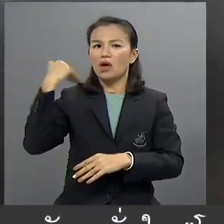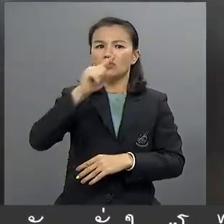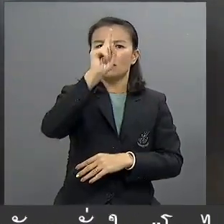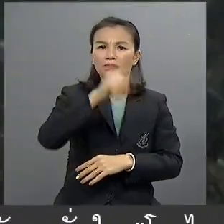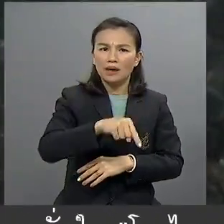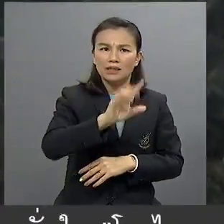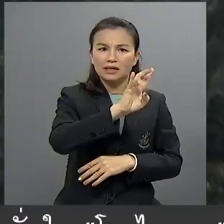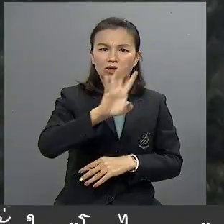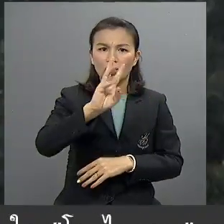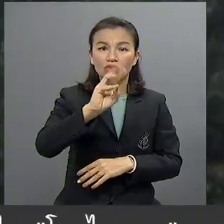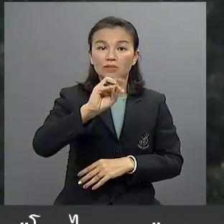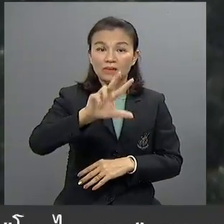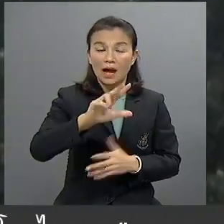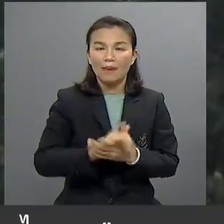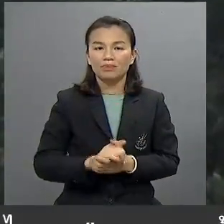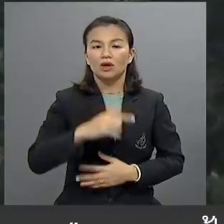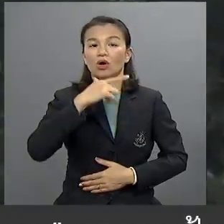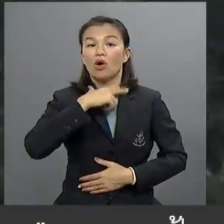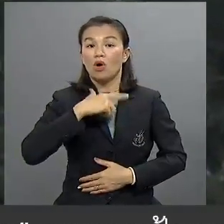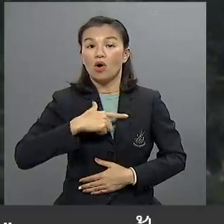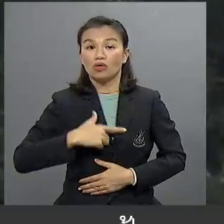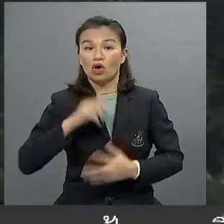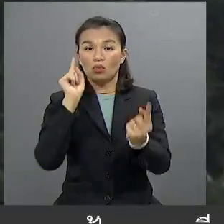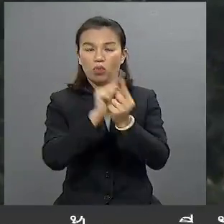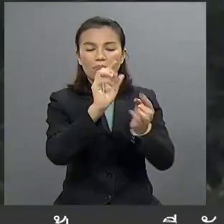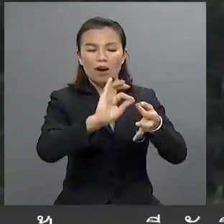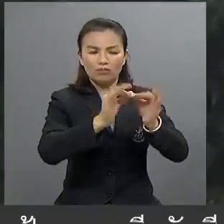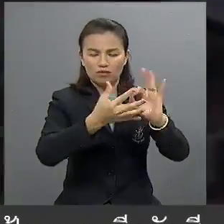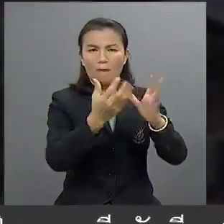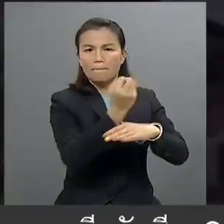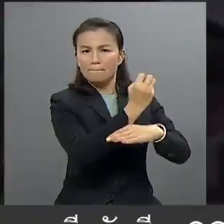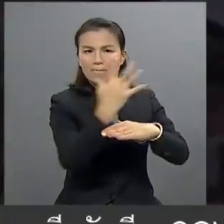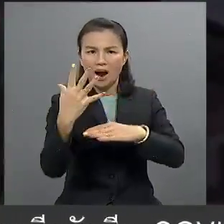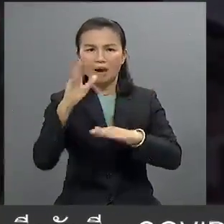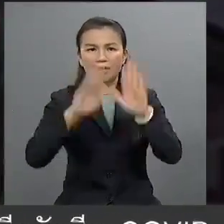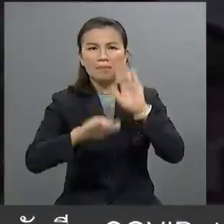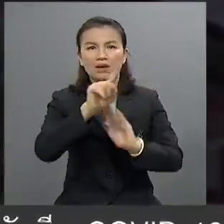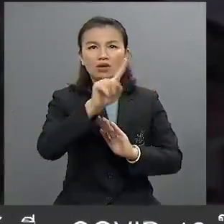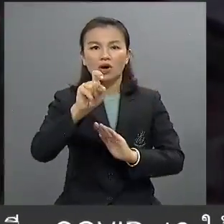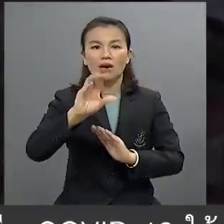แม่ฮ่องสอนเป็นจังหวัดที่มีจุดความร้อนสูงสุดที่155จุดด้วยกันค่ะ